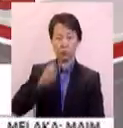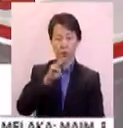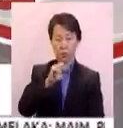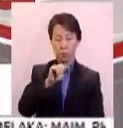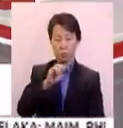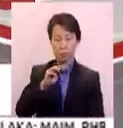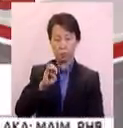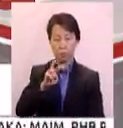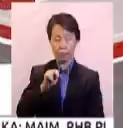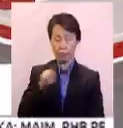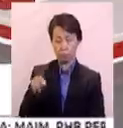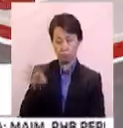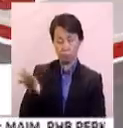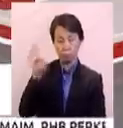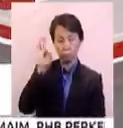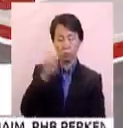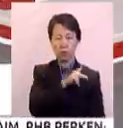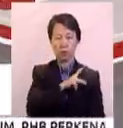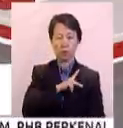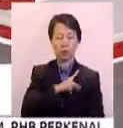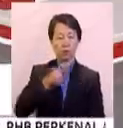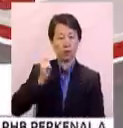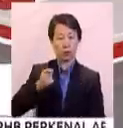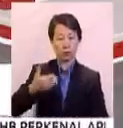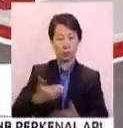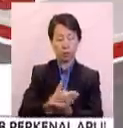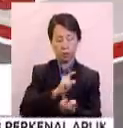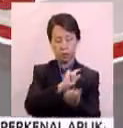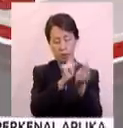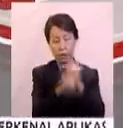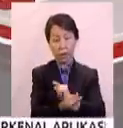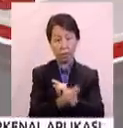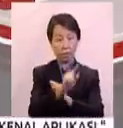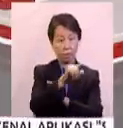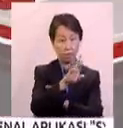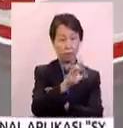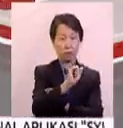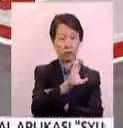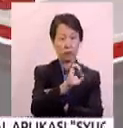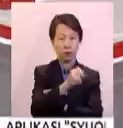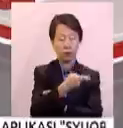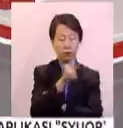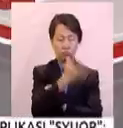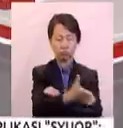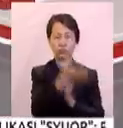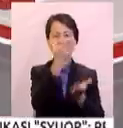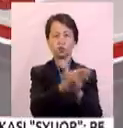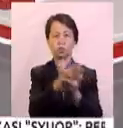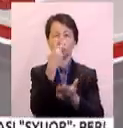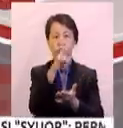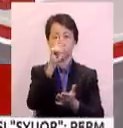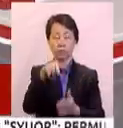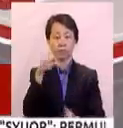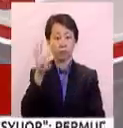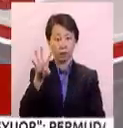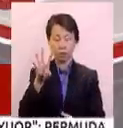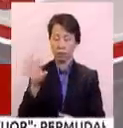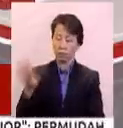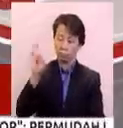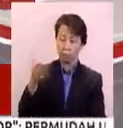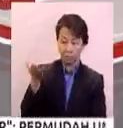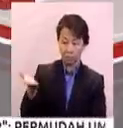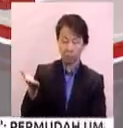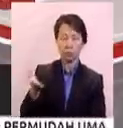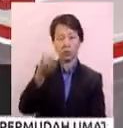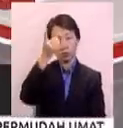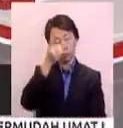dilantik sebagai Ketua Hakim Negara yang baru menggantikan Tan Sri Richard Malanjum yang bersara pada 12 April lalu. Pelantikan itu sekaligus